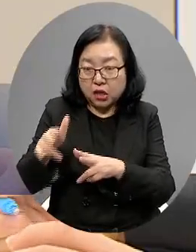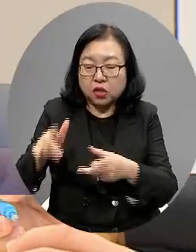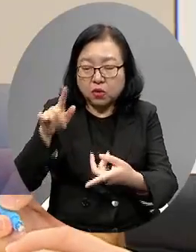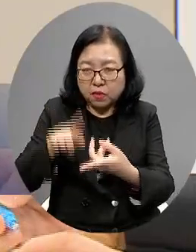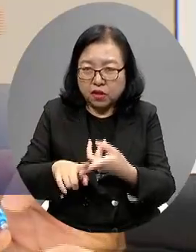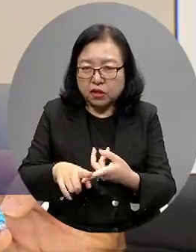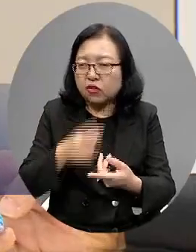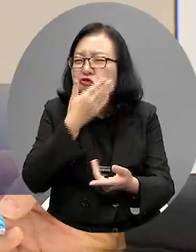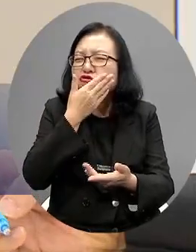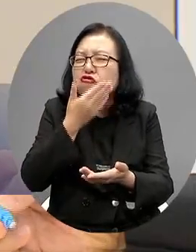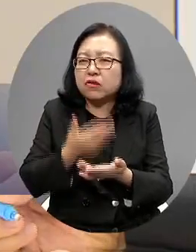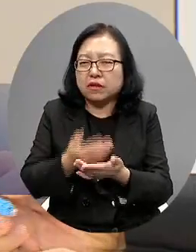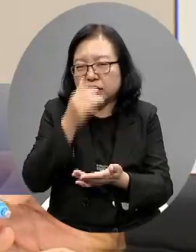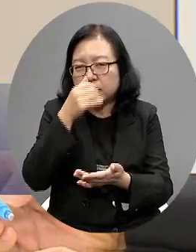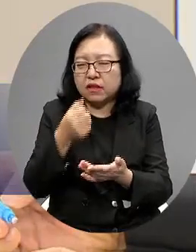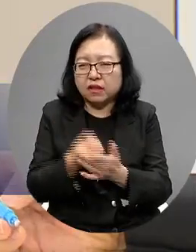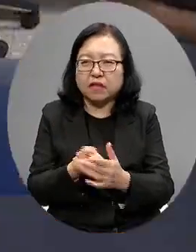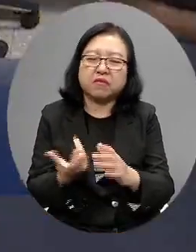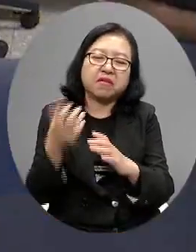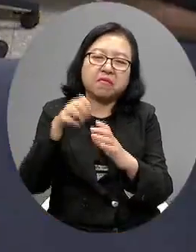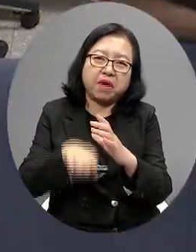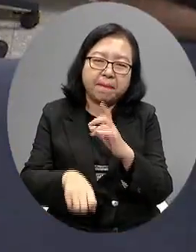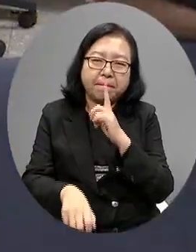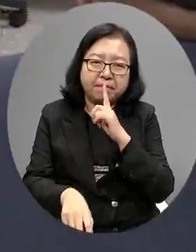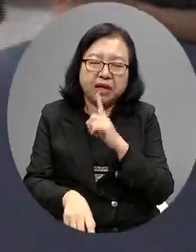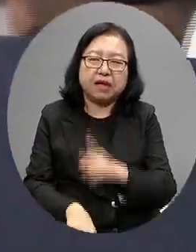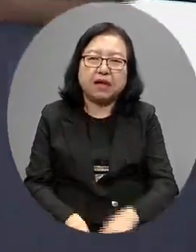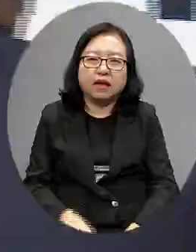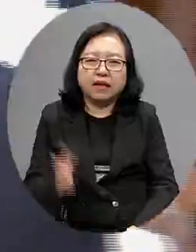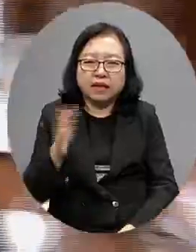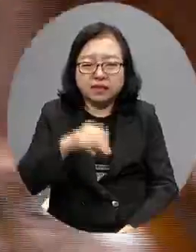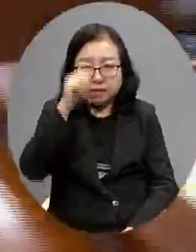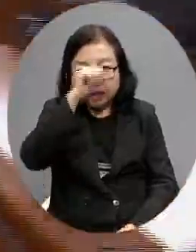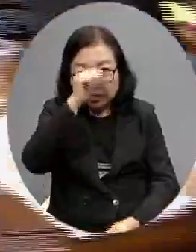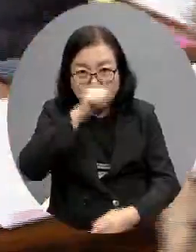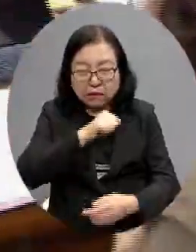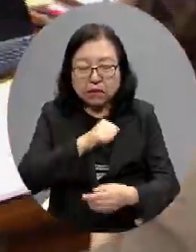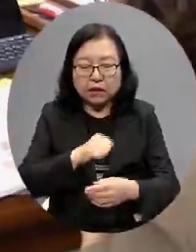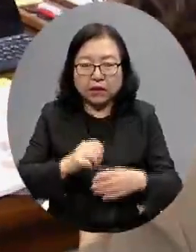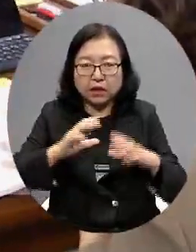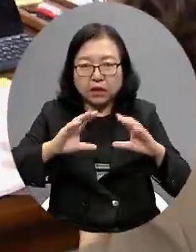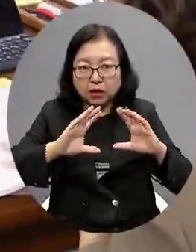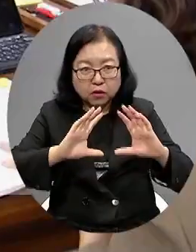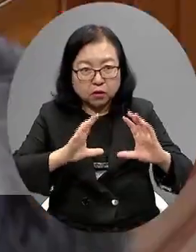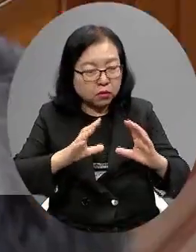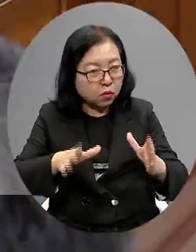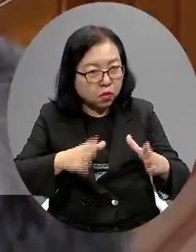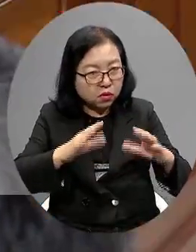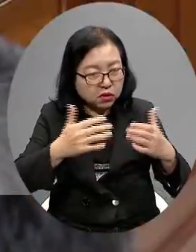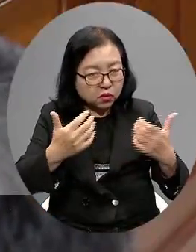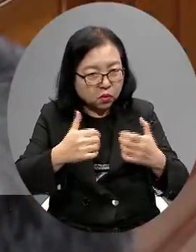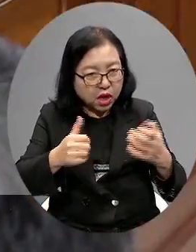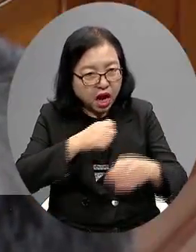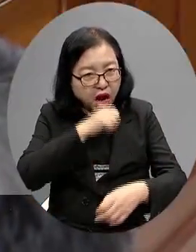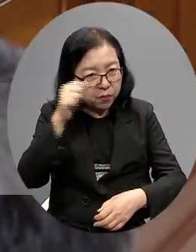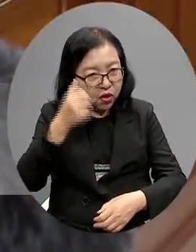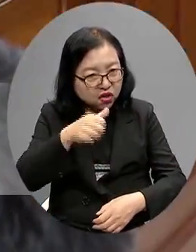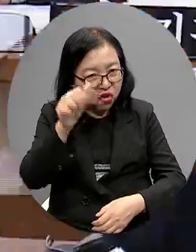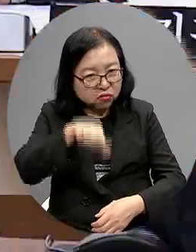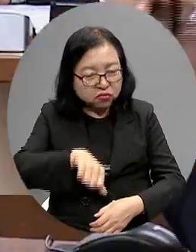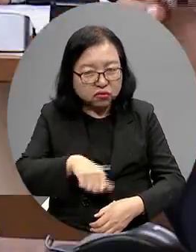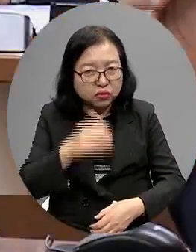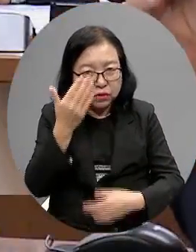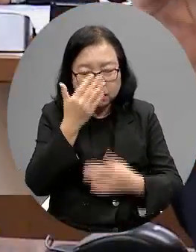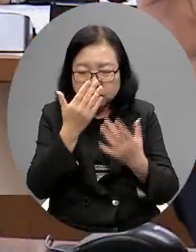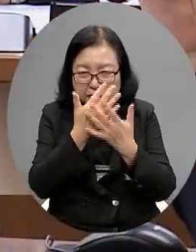핵심이기 때문에 그건 좀 반영을 했 하지만 예산이 그대로 도의회를 통과할 수 있을지는 미지수입니다 지난